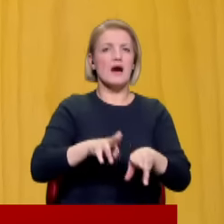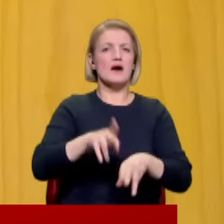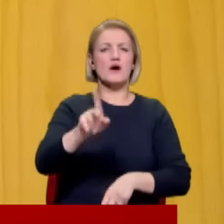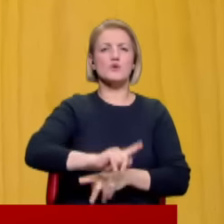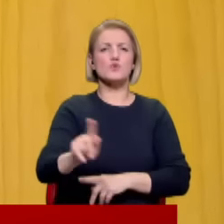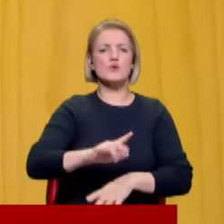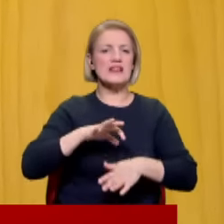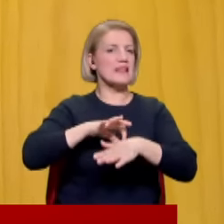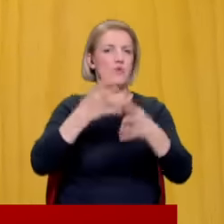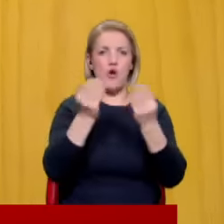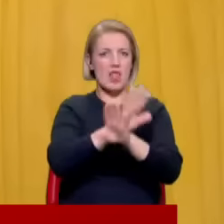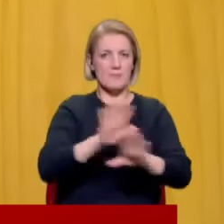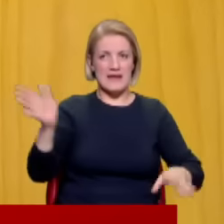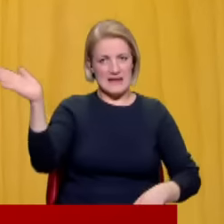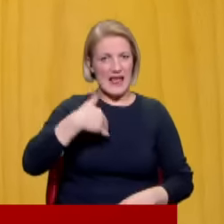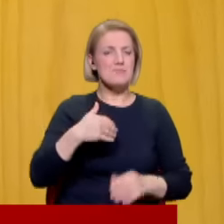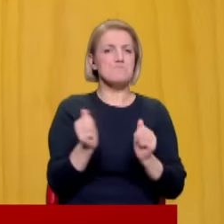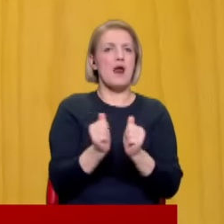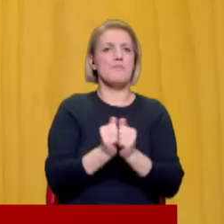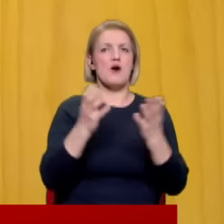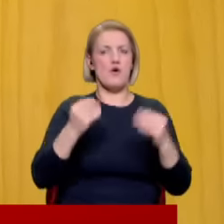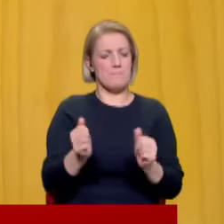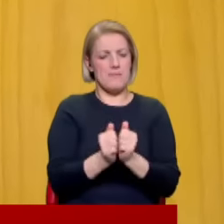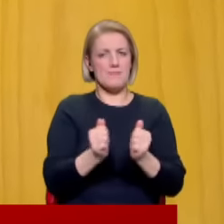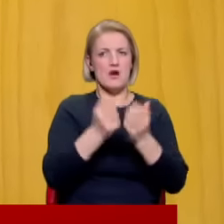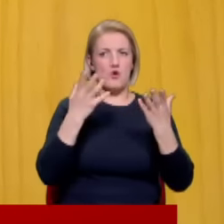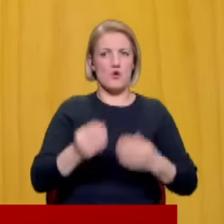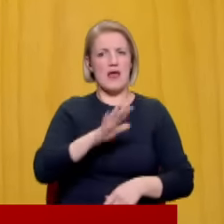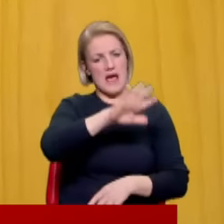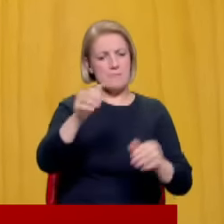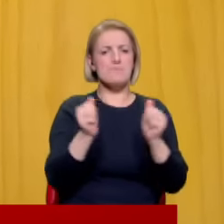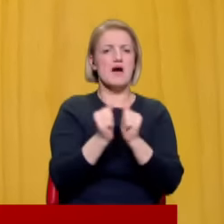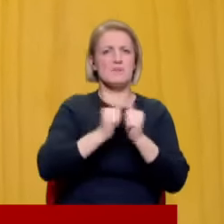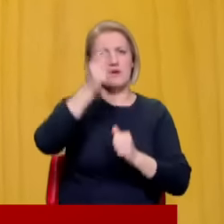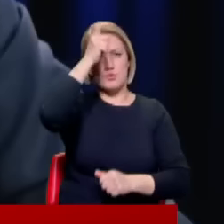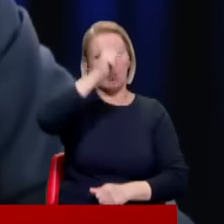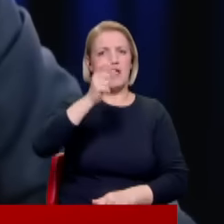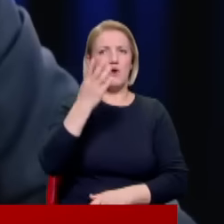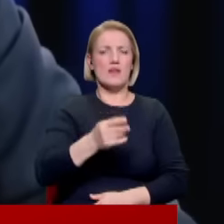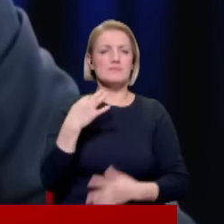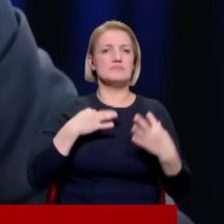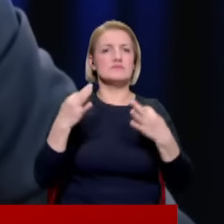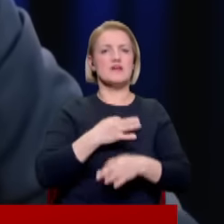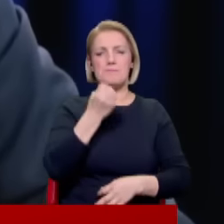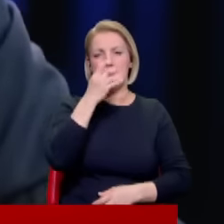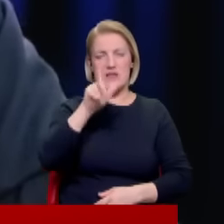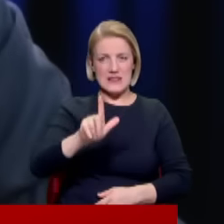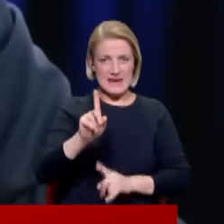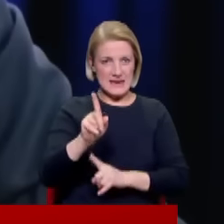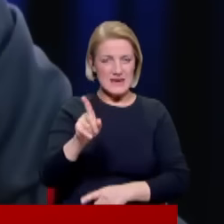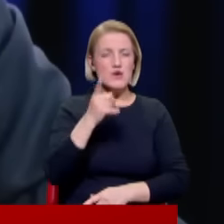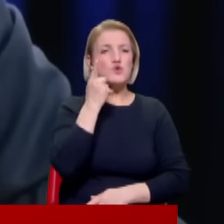Kürtleri temsil edemez. Gelin bir olalım, beraber olalım, hep beraber Türkiye olalım. Sayın Bahçeli